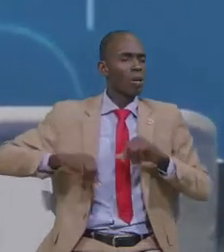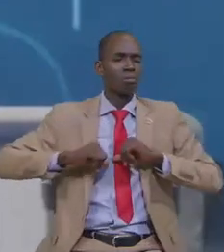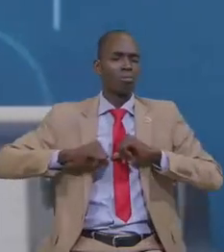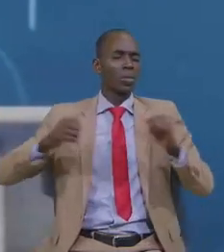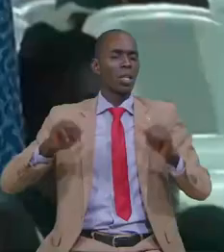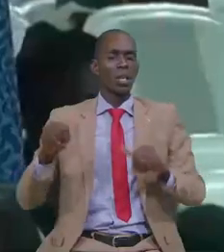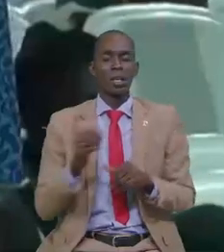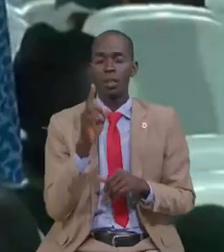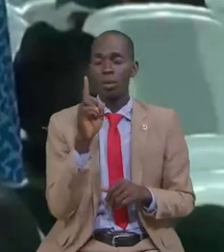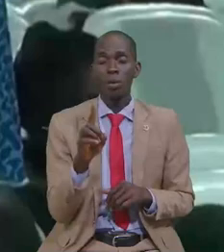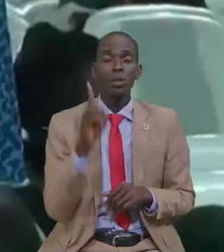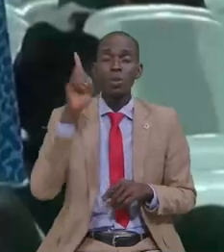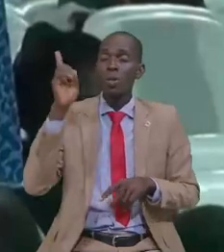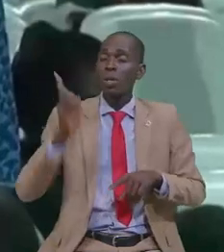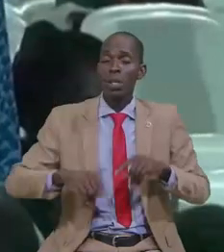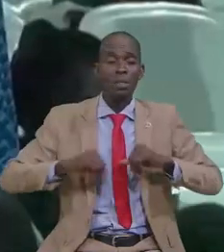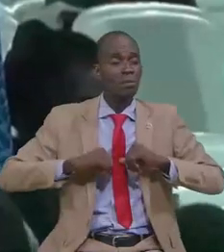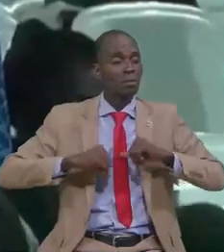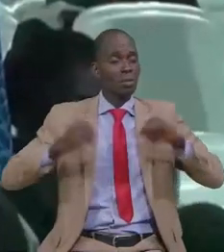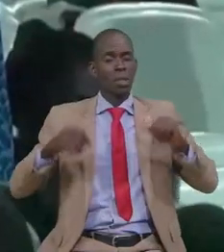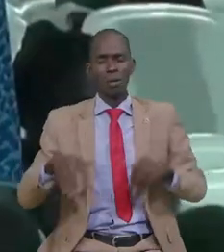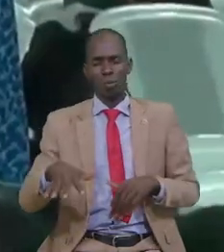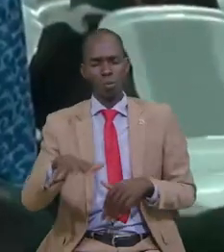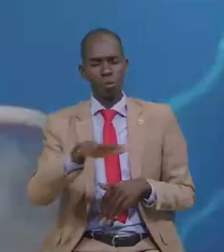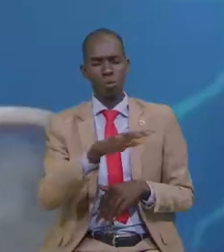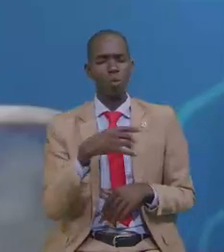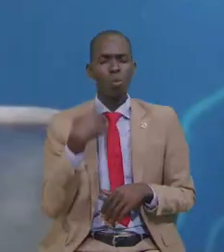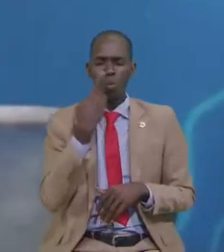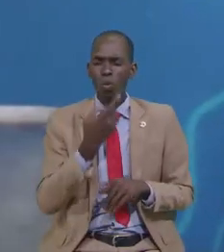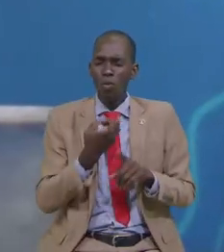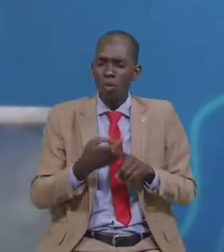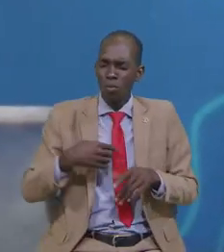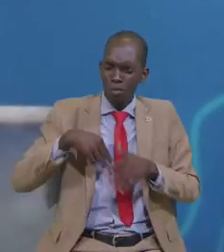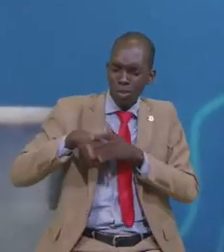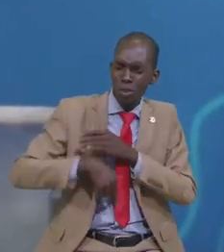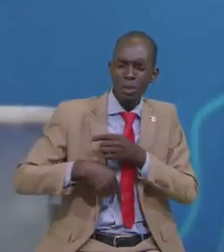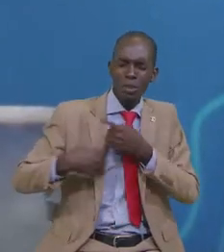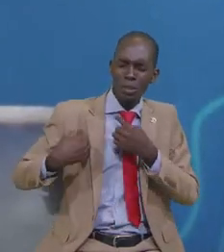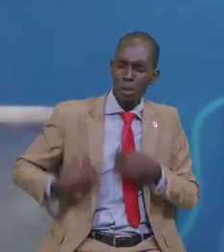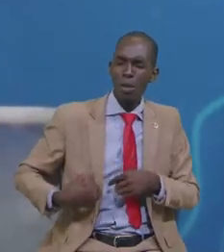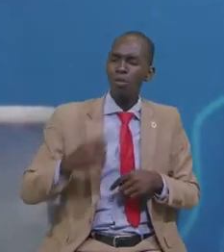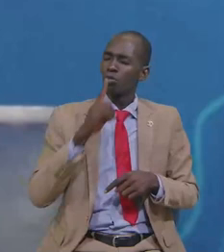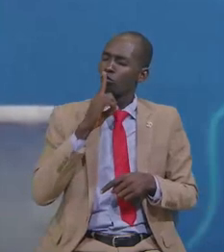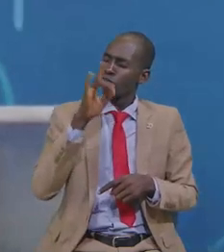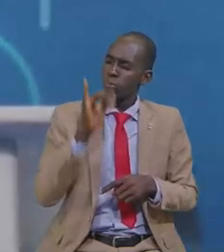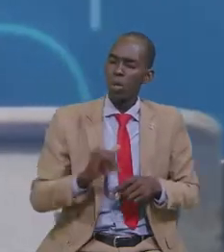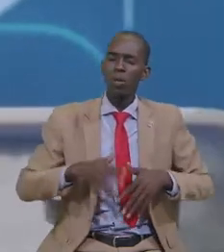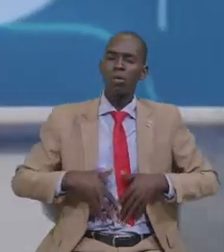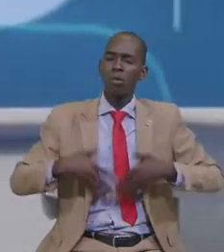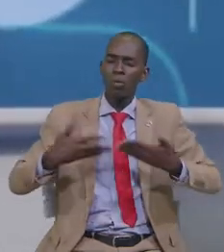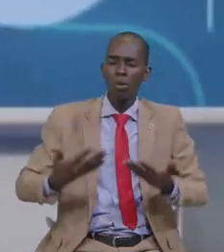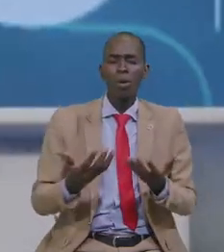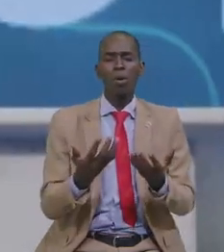peux renier personne. Tu ne peux refuser à ces gens qui, depuis le tréfonds de leur